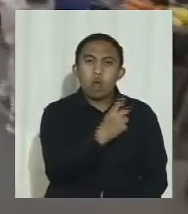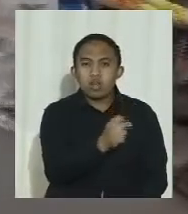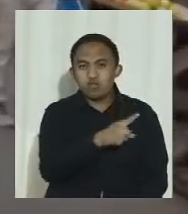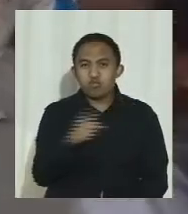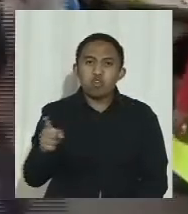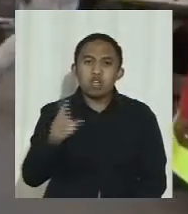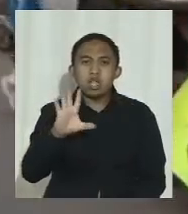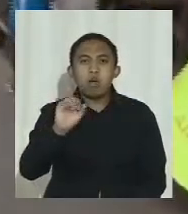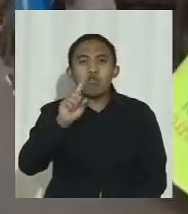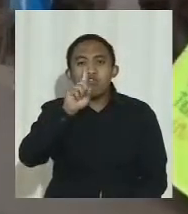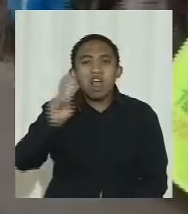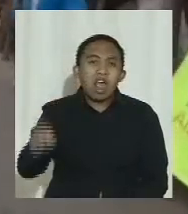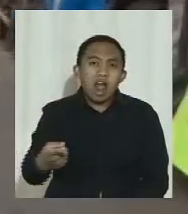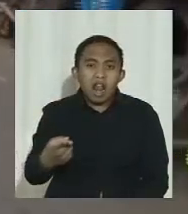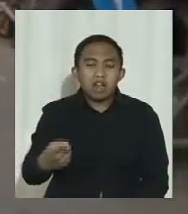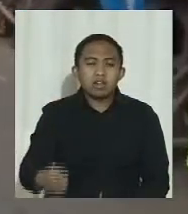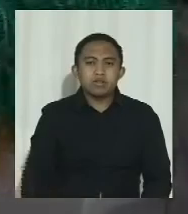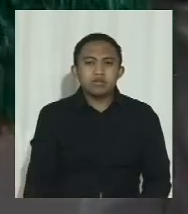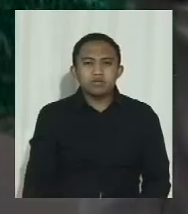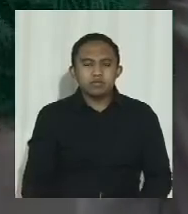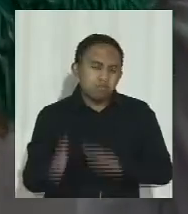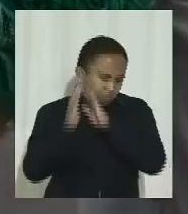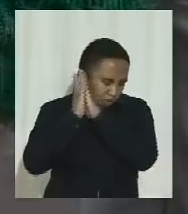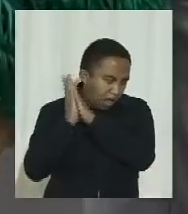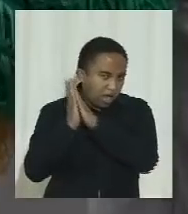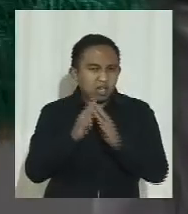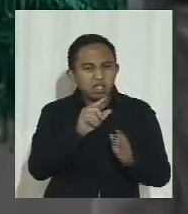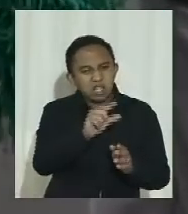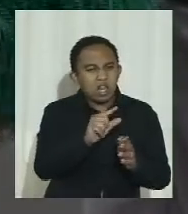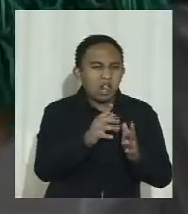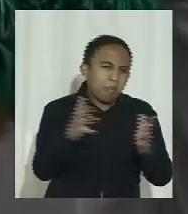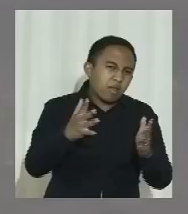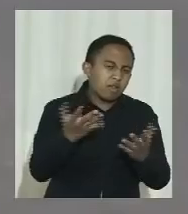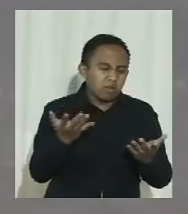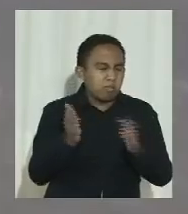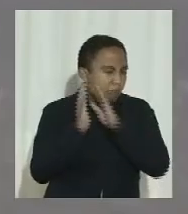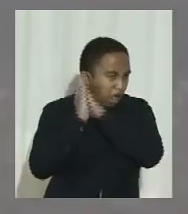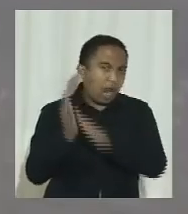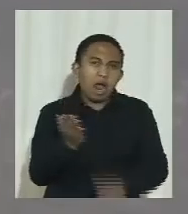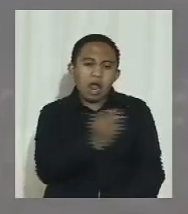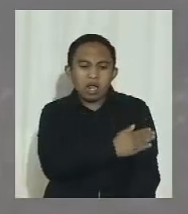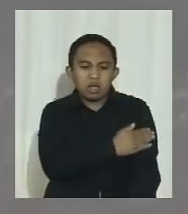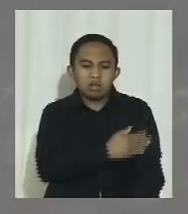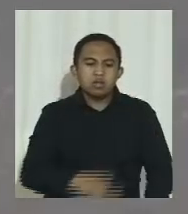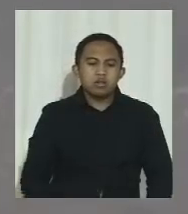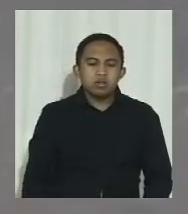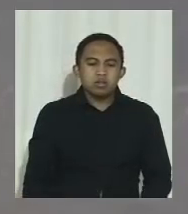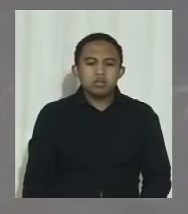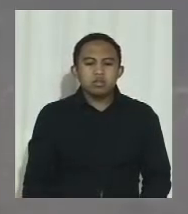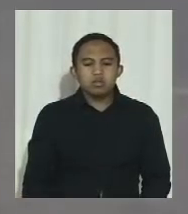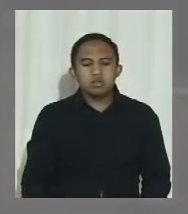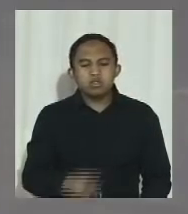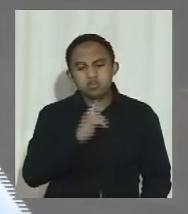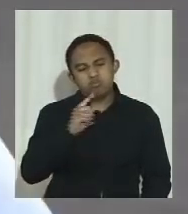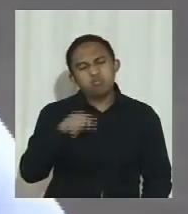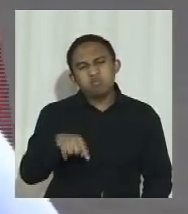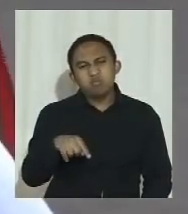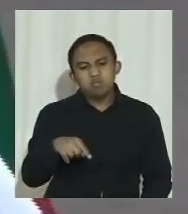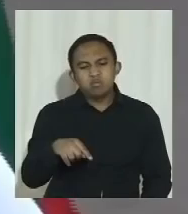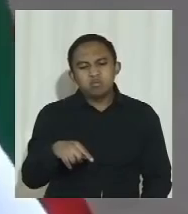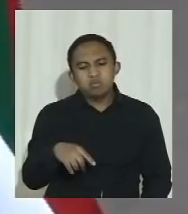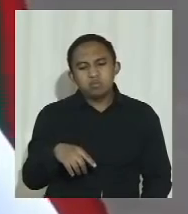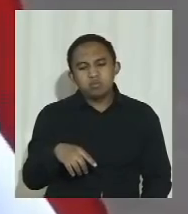5000 sy 1000 ariary ny vidin'ny saina iray arakaraka ny habeny sy ny lamba ampiasaina. Tena farany kely izao tanjomirana dia